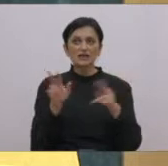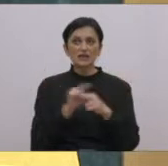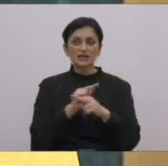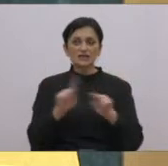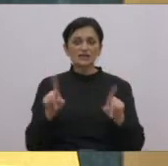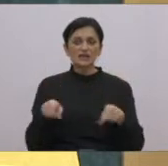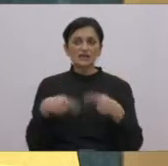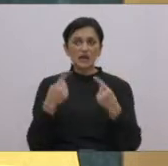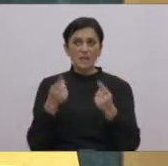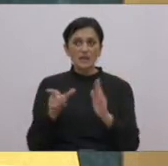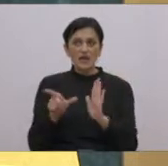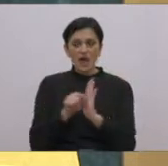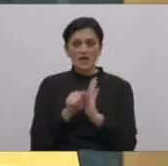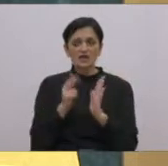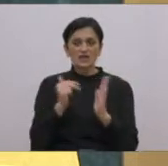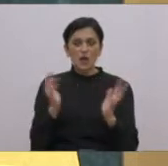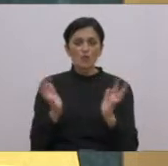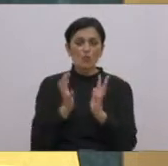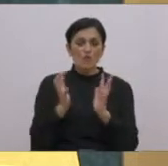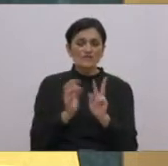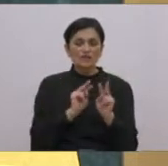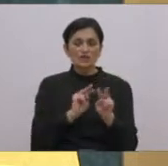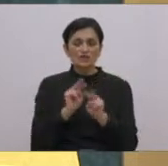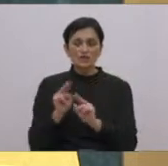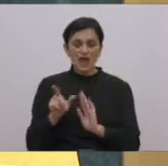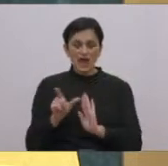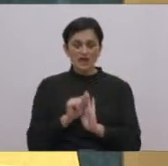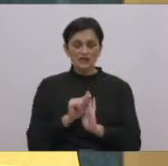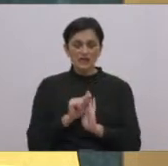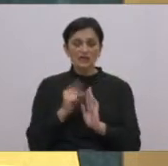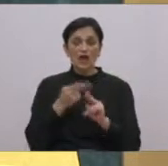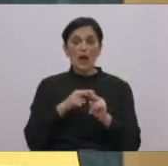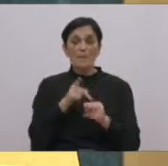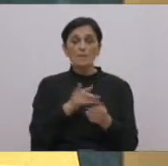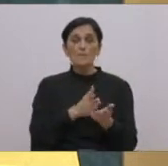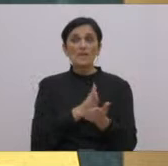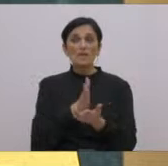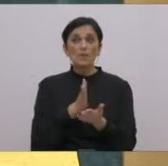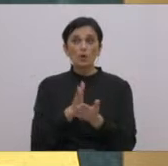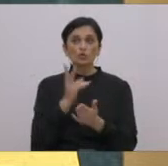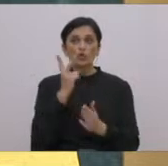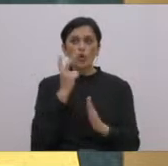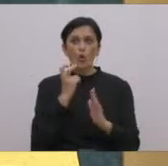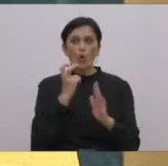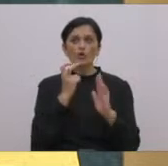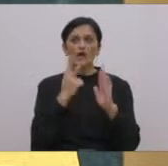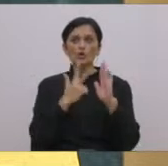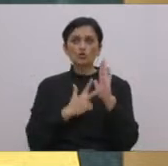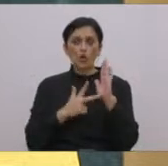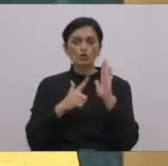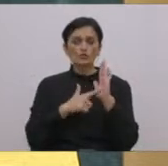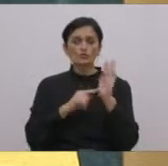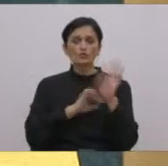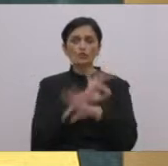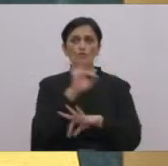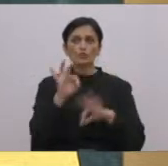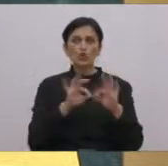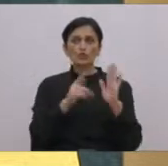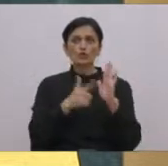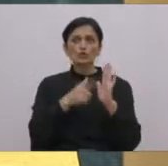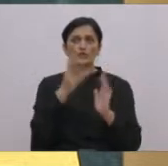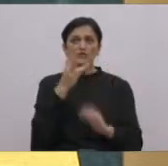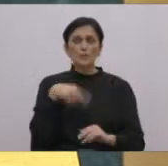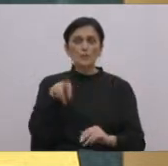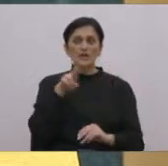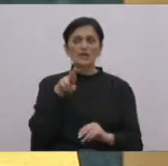reabilitația standard, zogadat movlașena hvastan, iertat. Am imartulebit, uras otmozda șuidi proiecte mim din areovda,